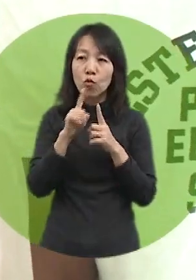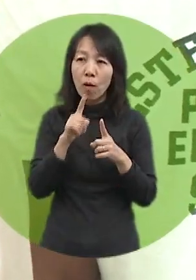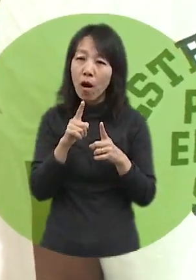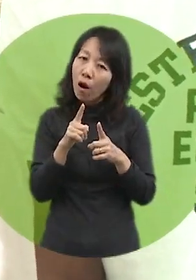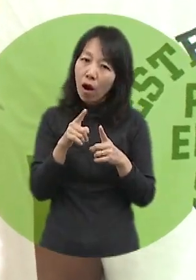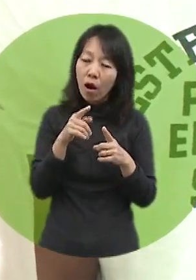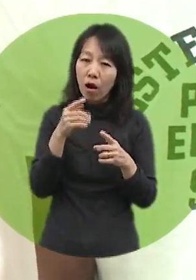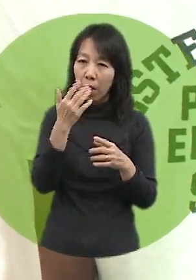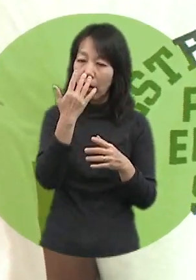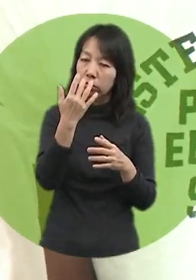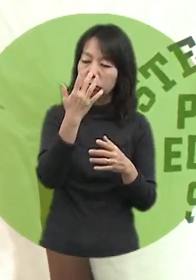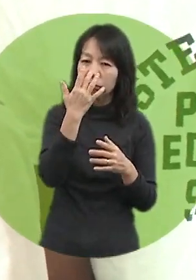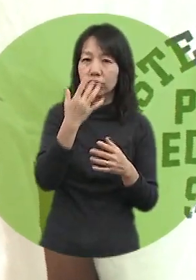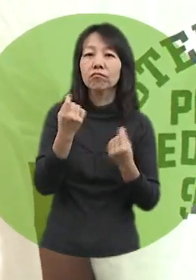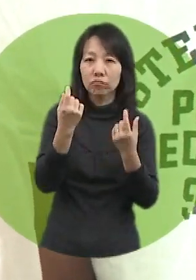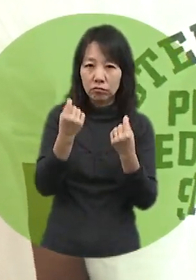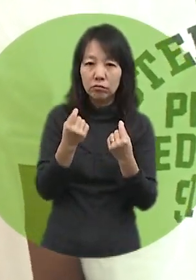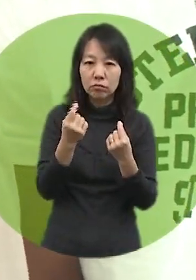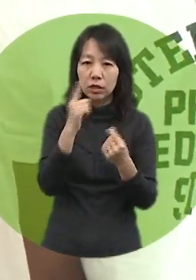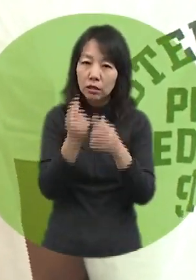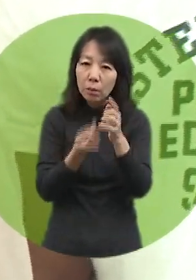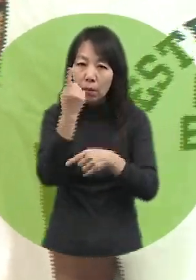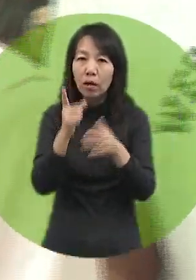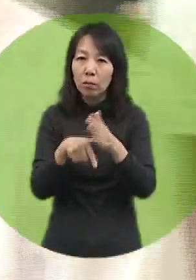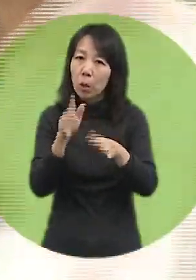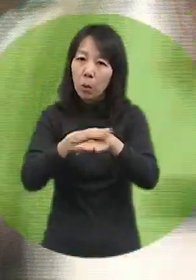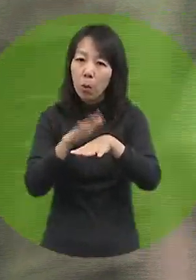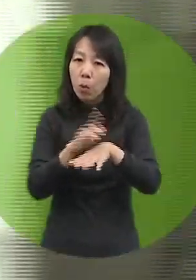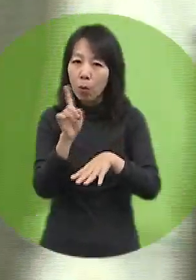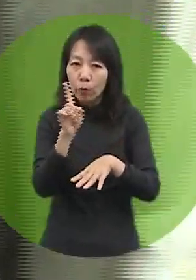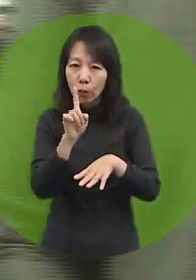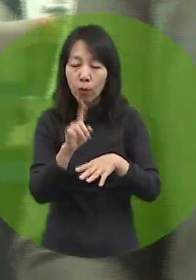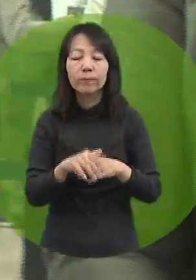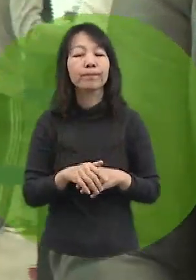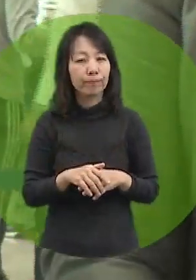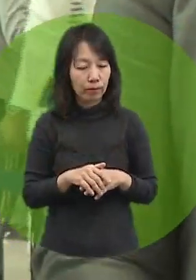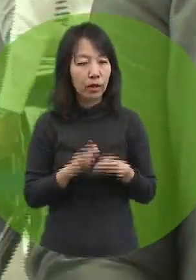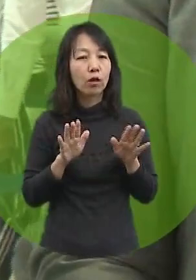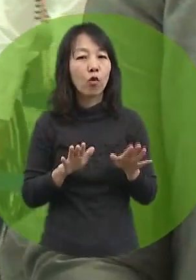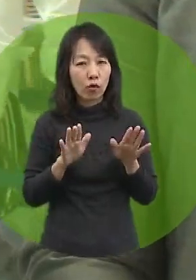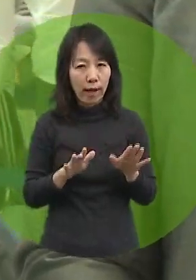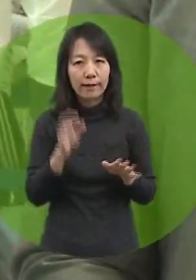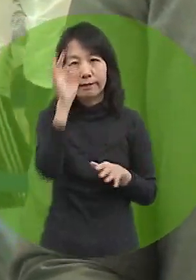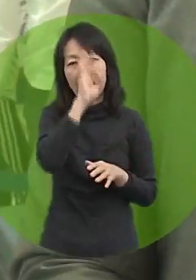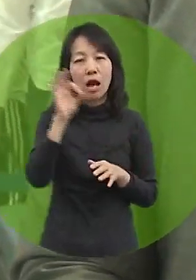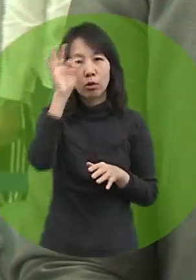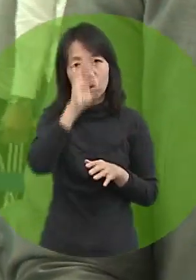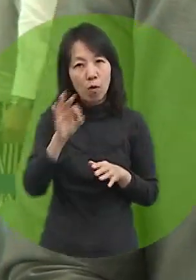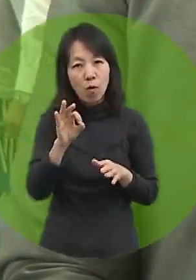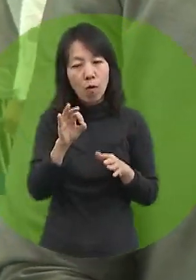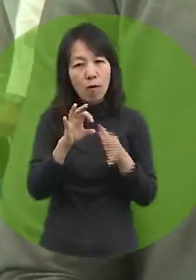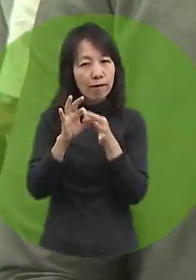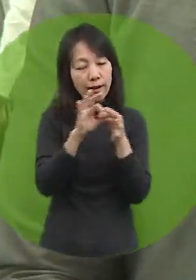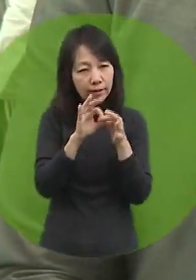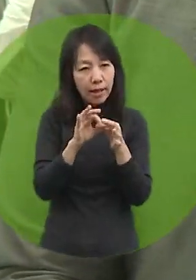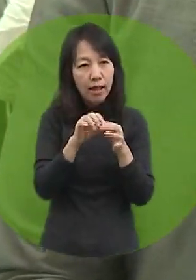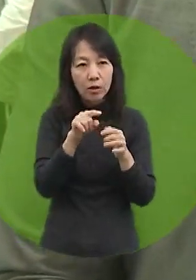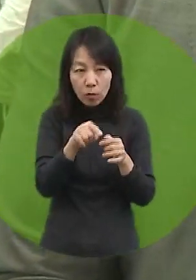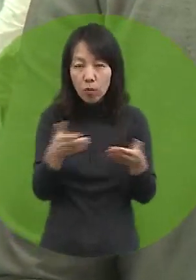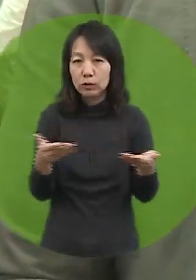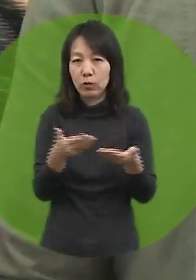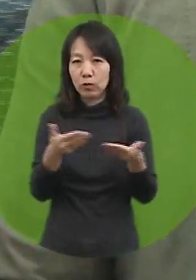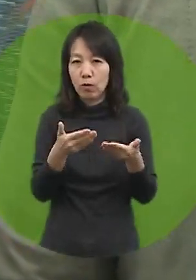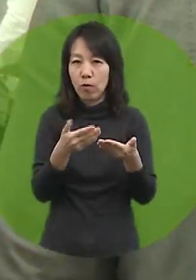ね、何かあった場合沖縄いる間どうしてるんですかね。 そこで今回観光にまつわるある職種に密着しました。